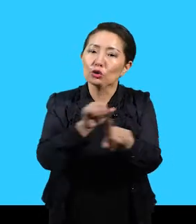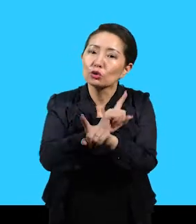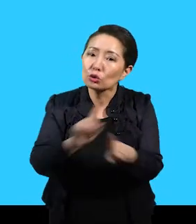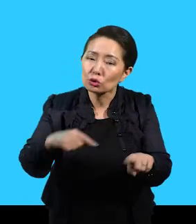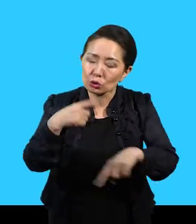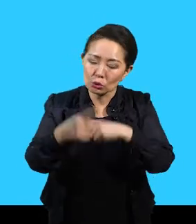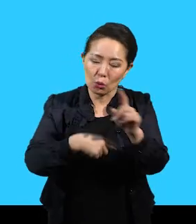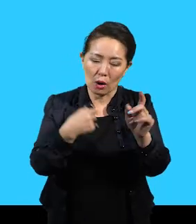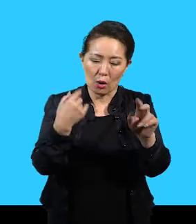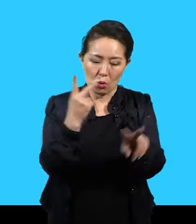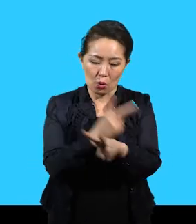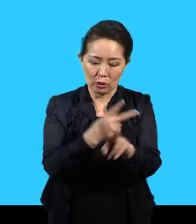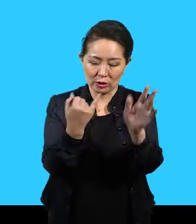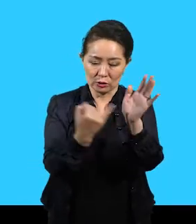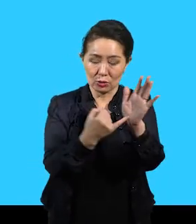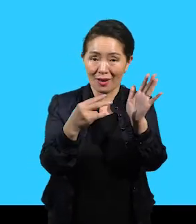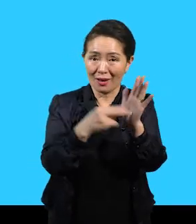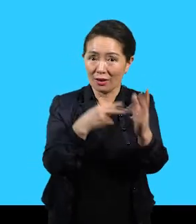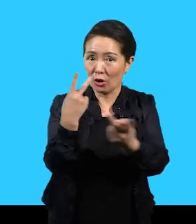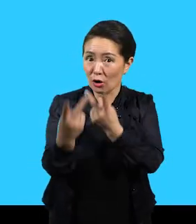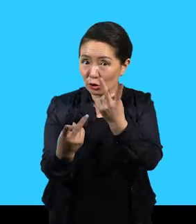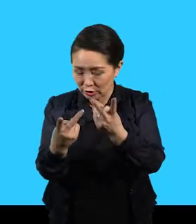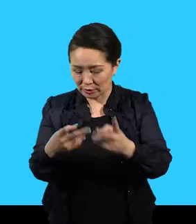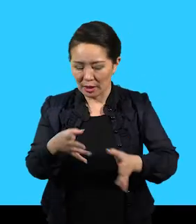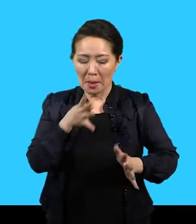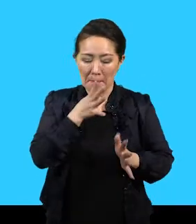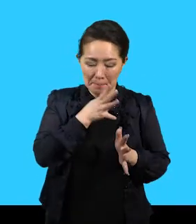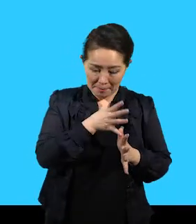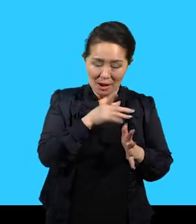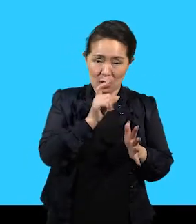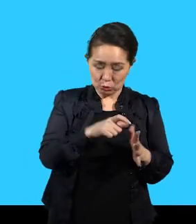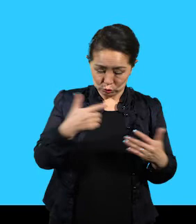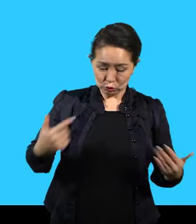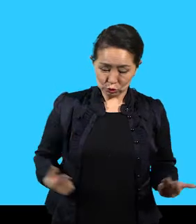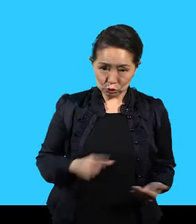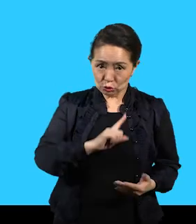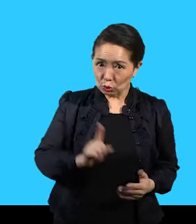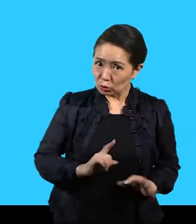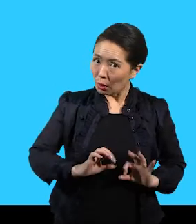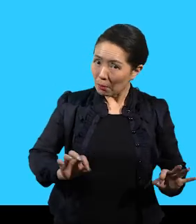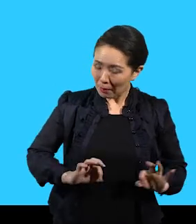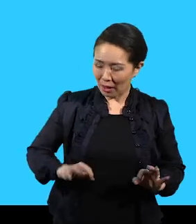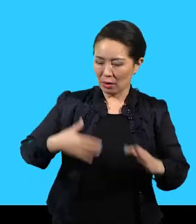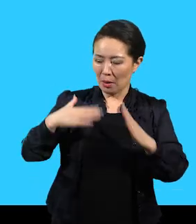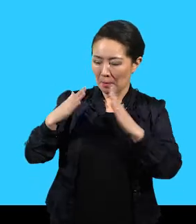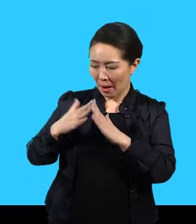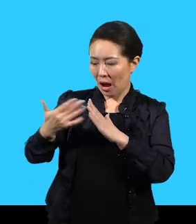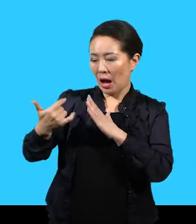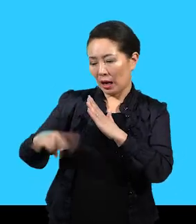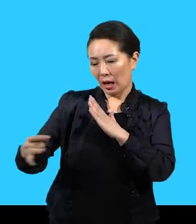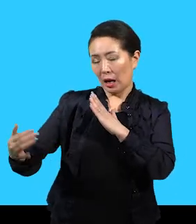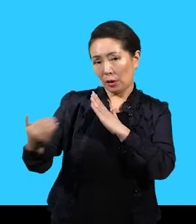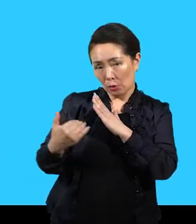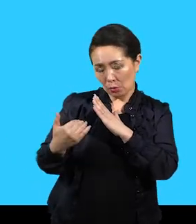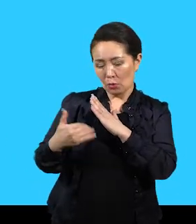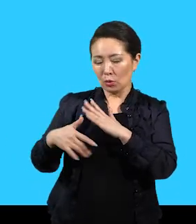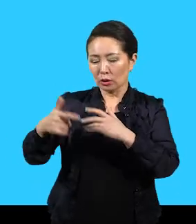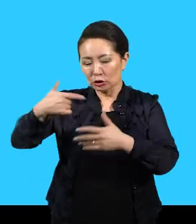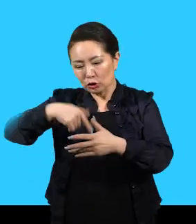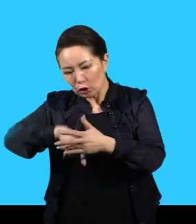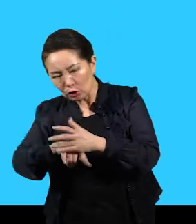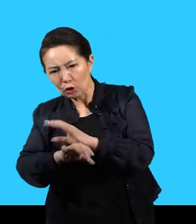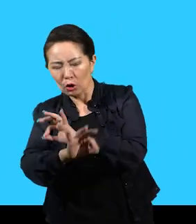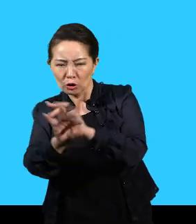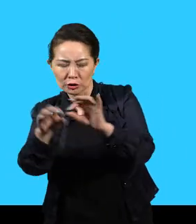хуулийн 6-гийн 22 дугаард оршин суугчийн зөвшөөрөлгүйгээр орон байранд эсвэл гадна талаас орон байрны